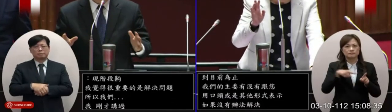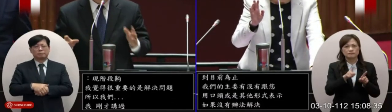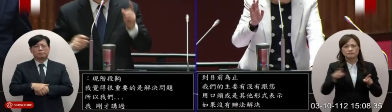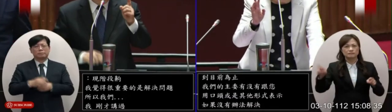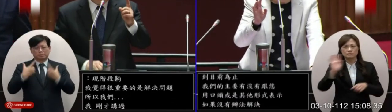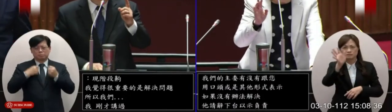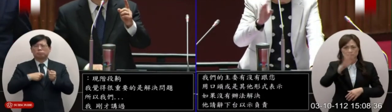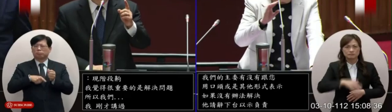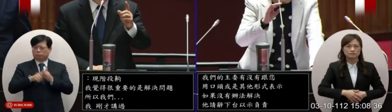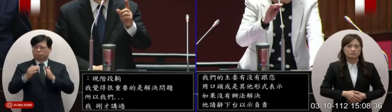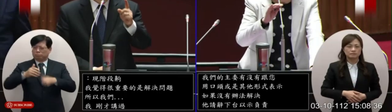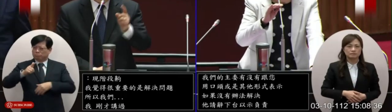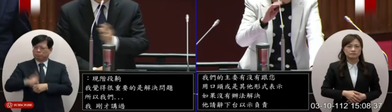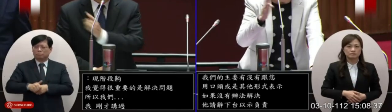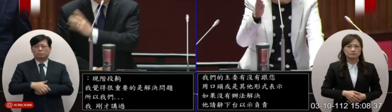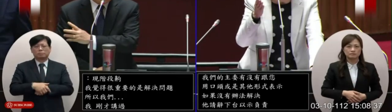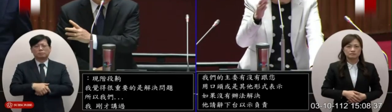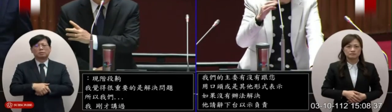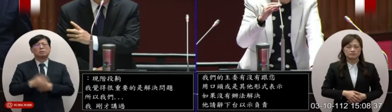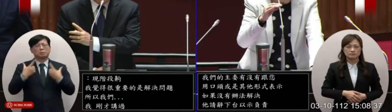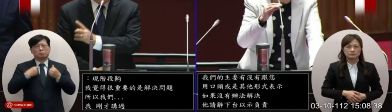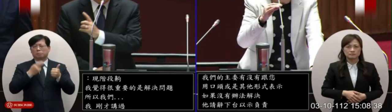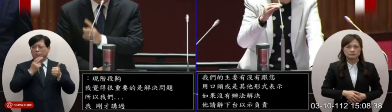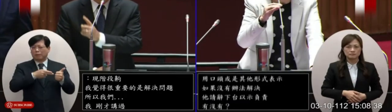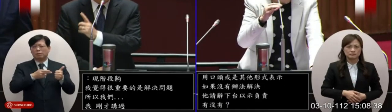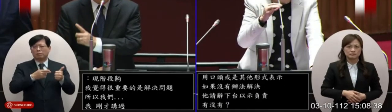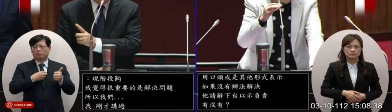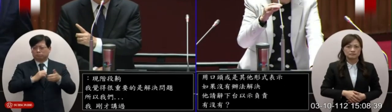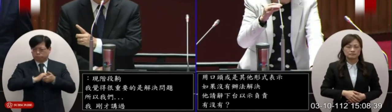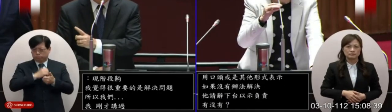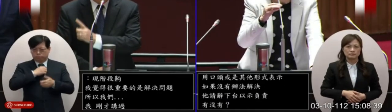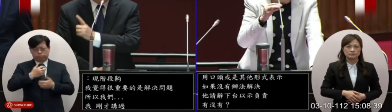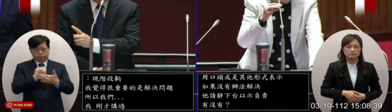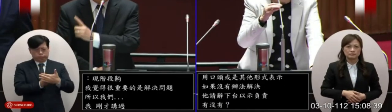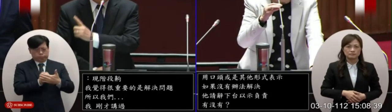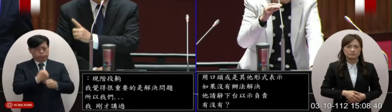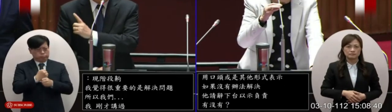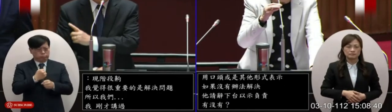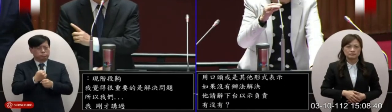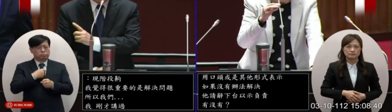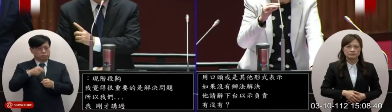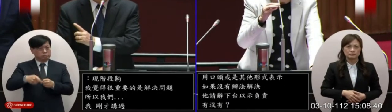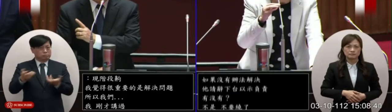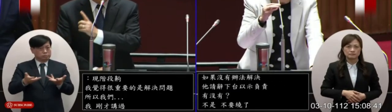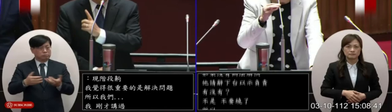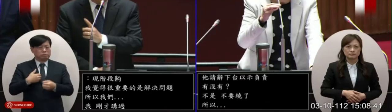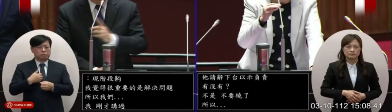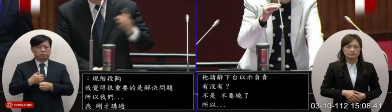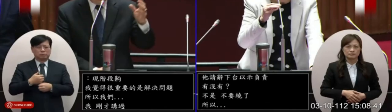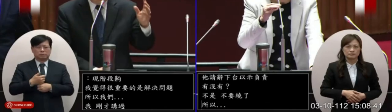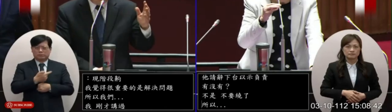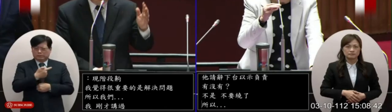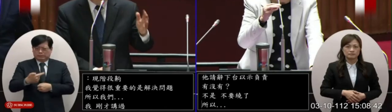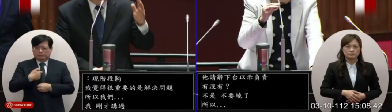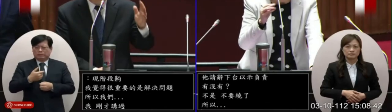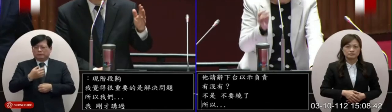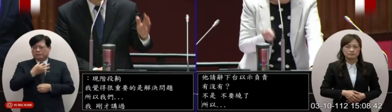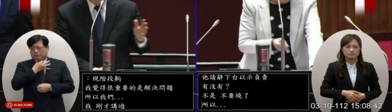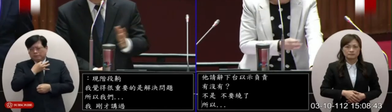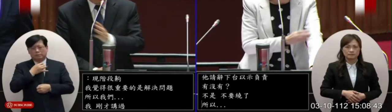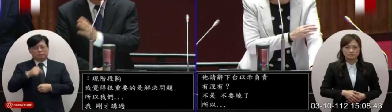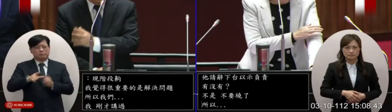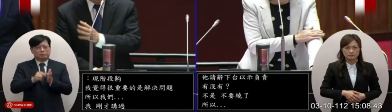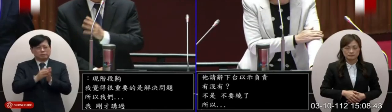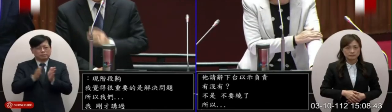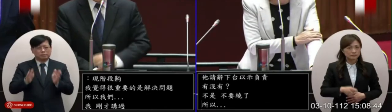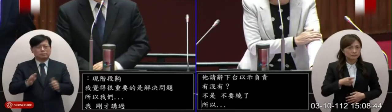正的专家，所以我一直要求他一定要坚守岗位，把这样的工作在这个最困难的这个